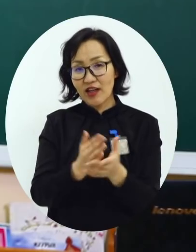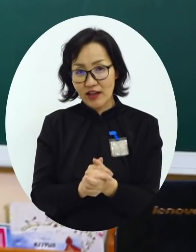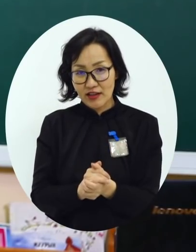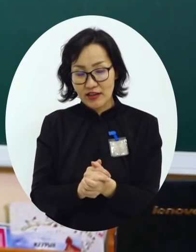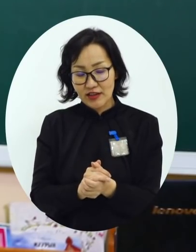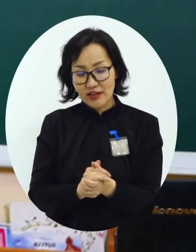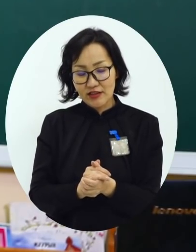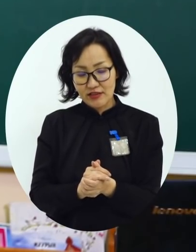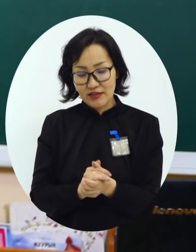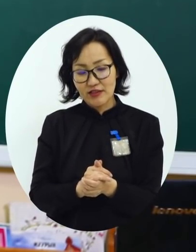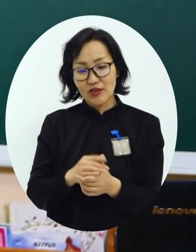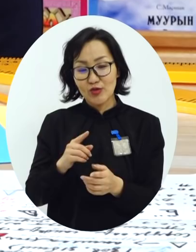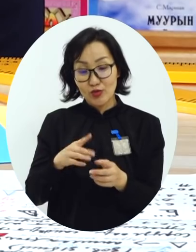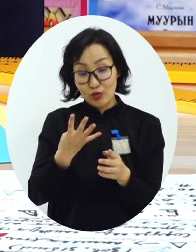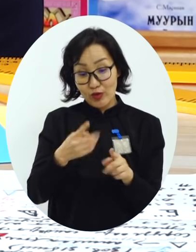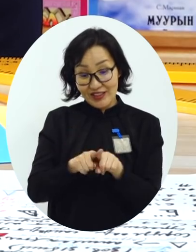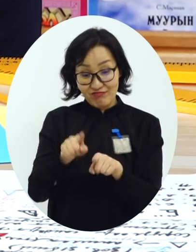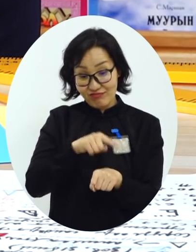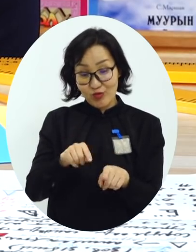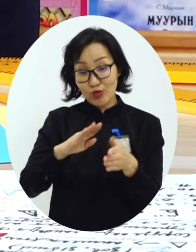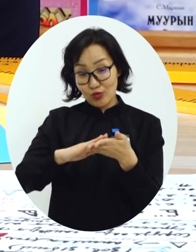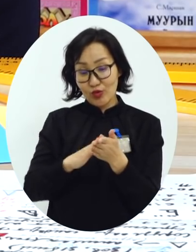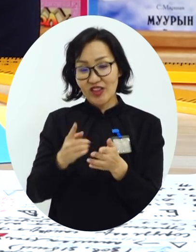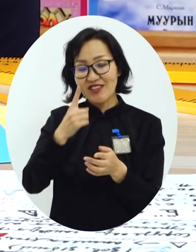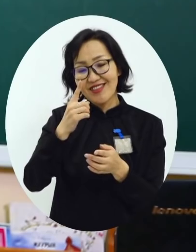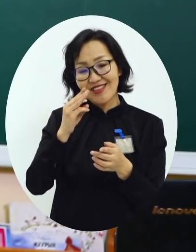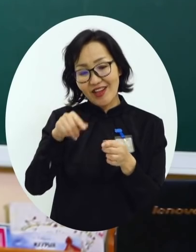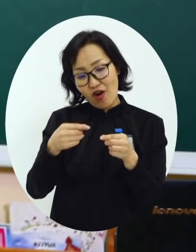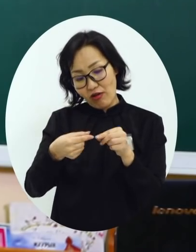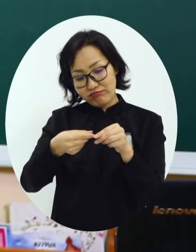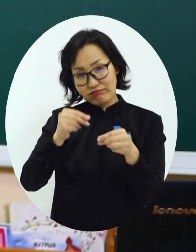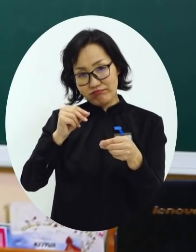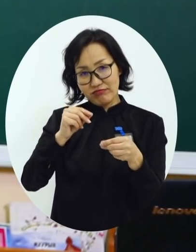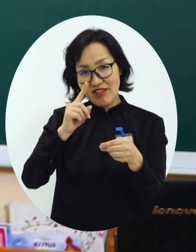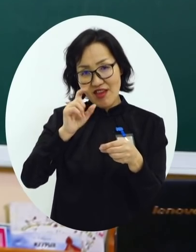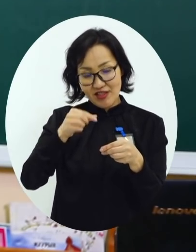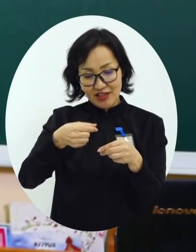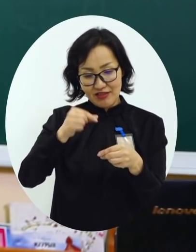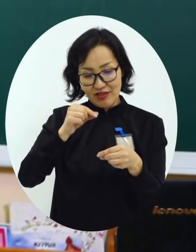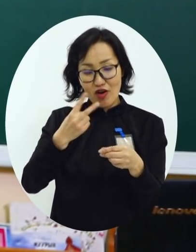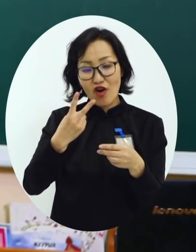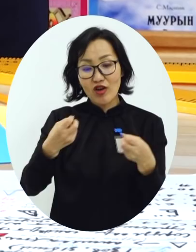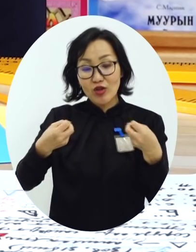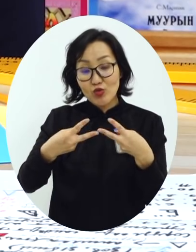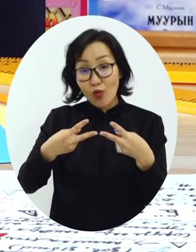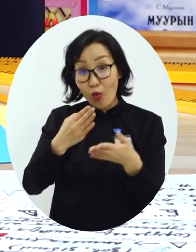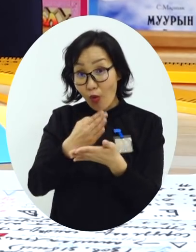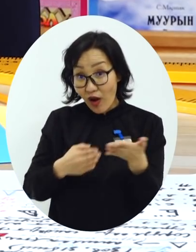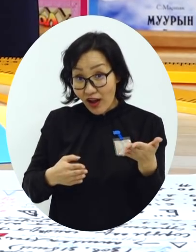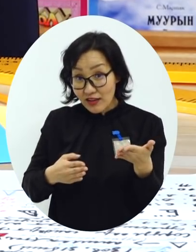За ингээд дөрвөн тэнцүү хэсэг нуглаад нэг талынх нь ороог нэг хэсгээ хоёр тэнцүү